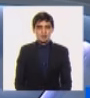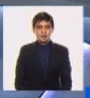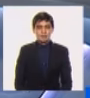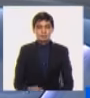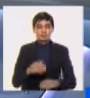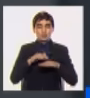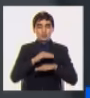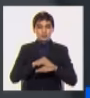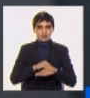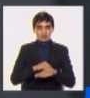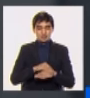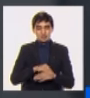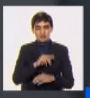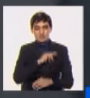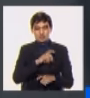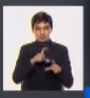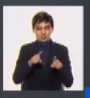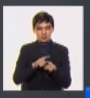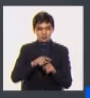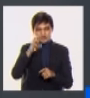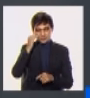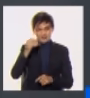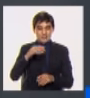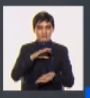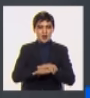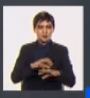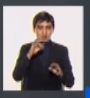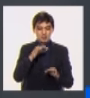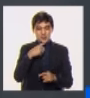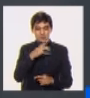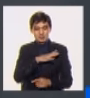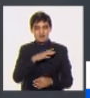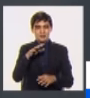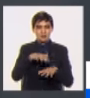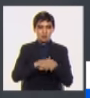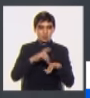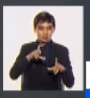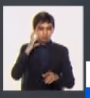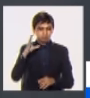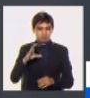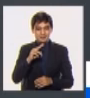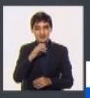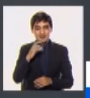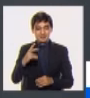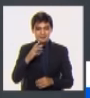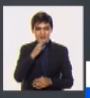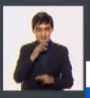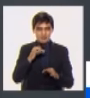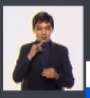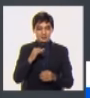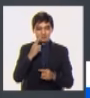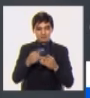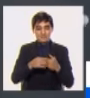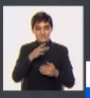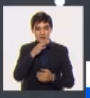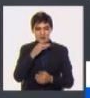добрый вечер чиновники констатируют очевидный факт граждане повсеместно перестали соблюдать карантинные меры за минувшие сутки